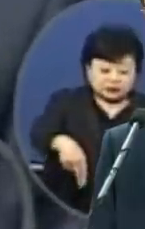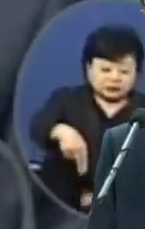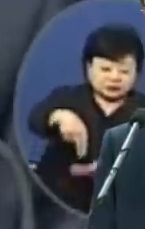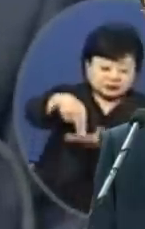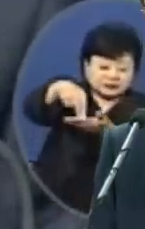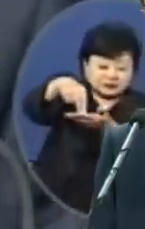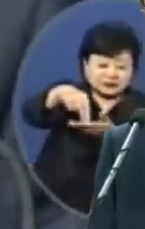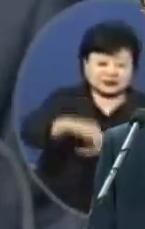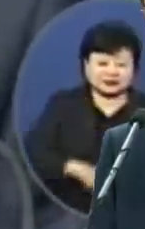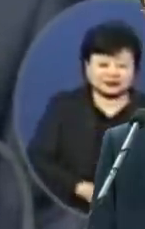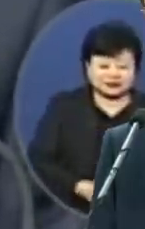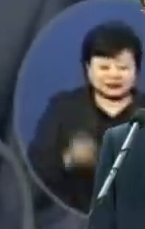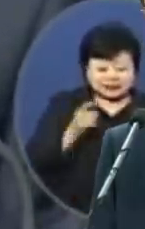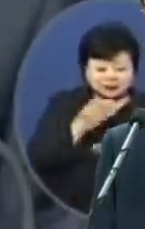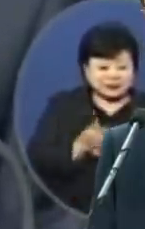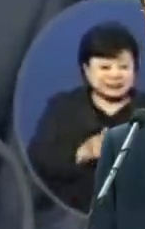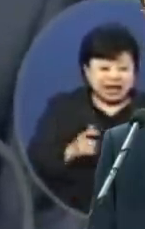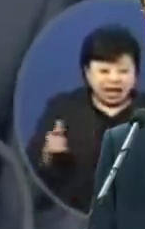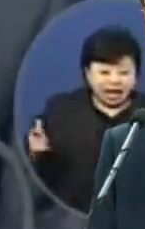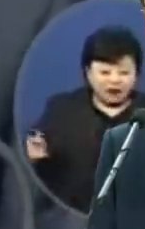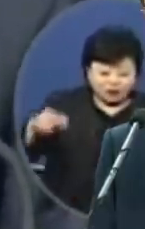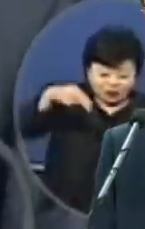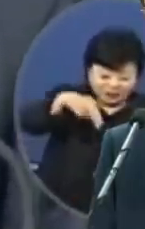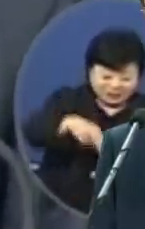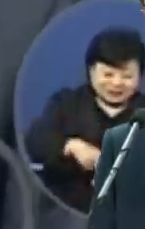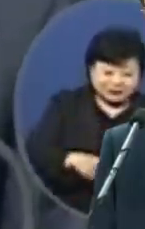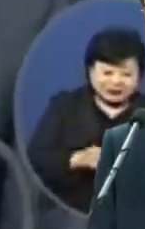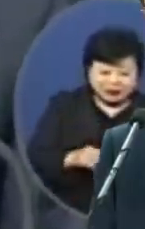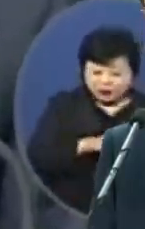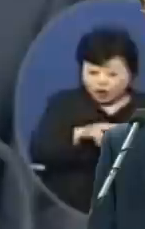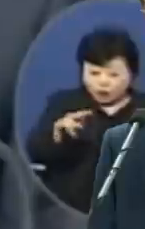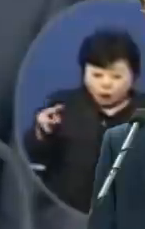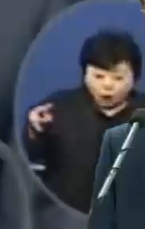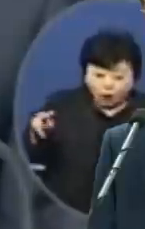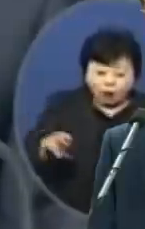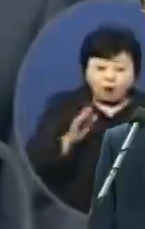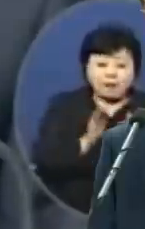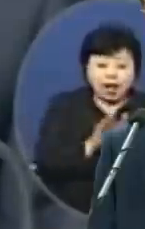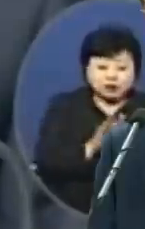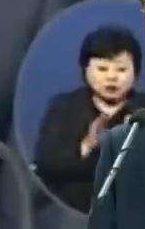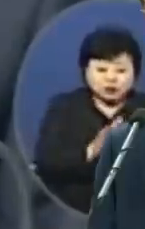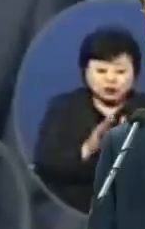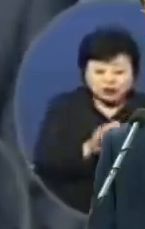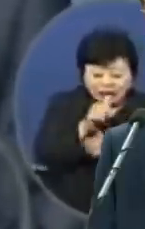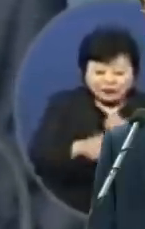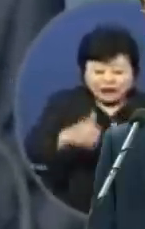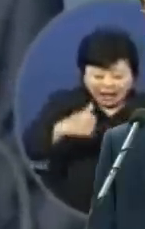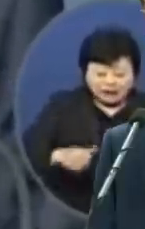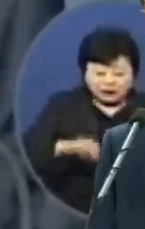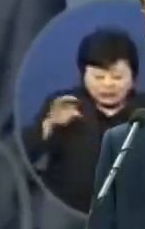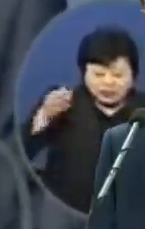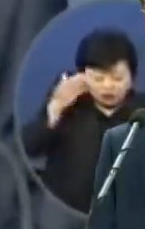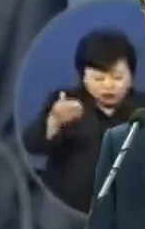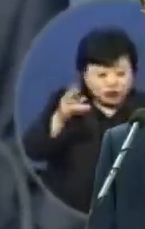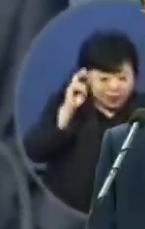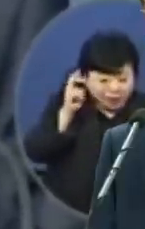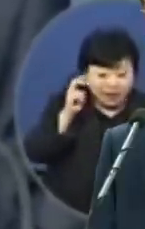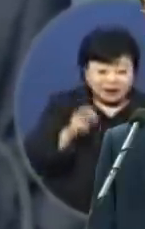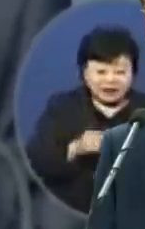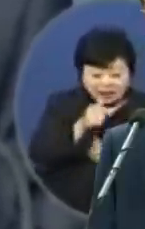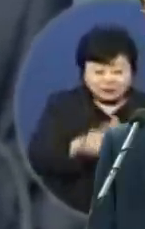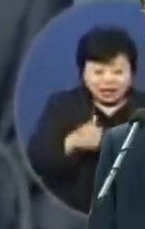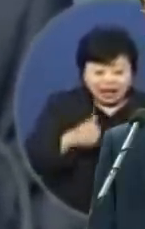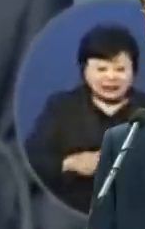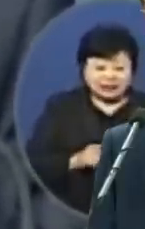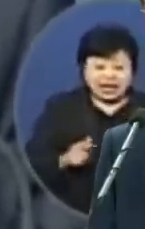닿으면서 상처를 입지 않고 일어서면 모든 사람들이 박수를 치고 너를 하나님 아들로 인정할 것이 아니냐. 네가 하나님